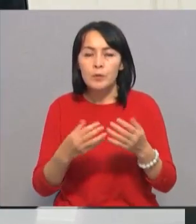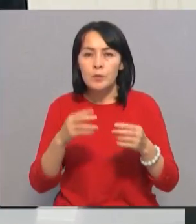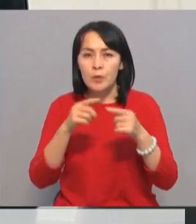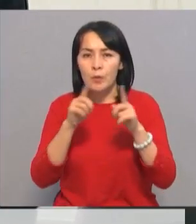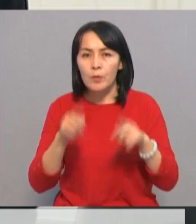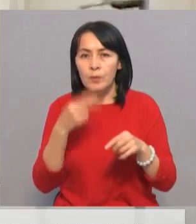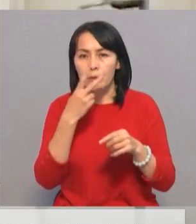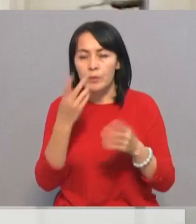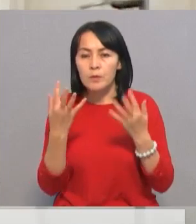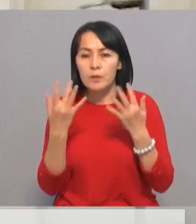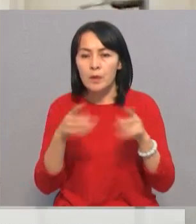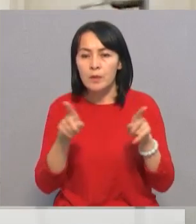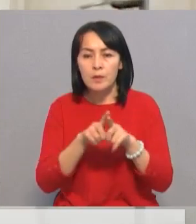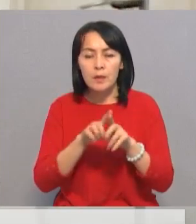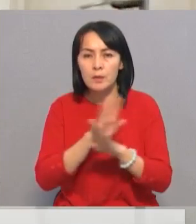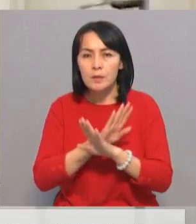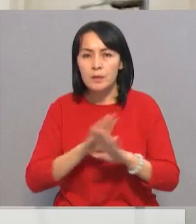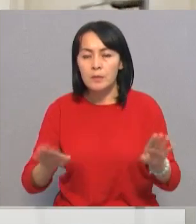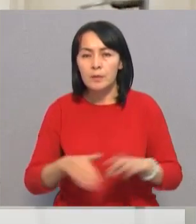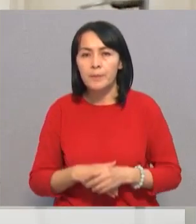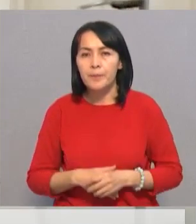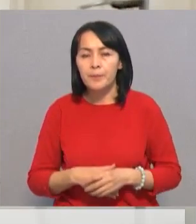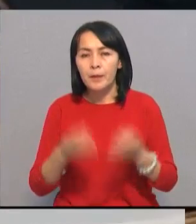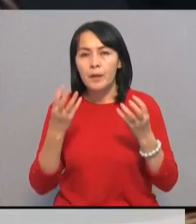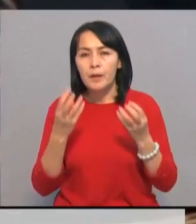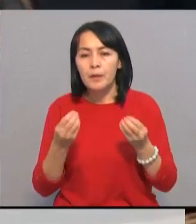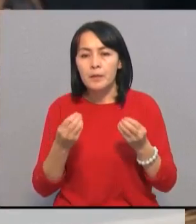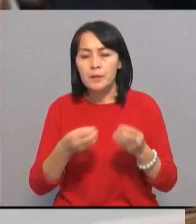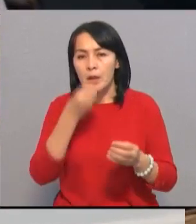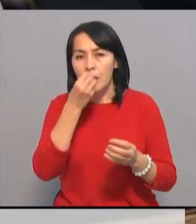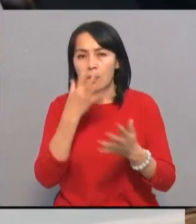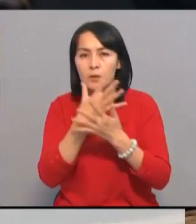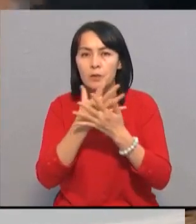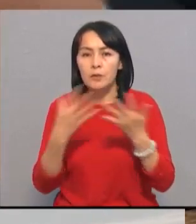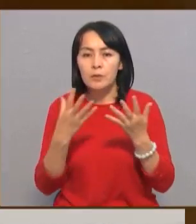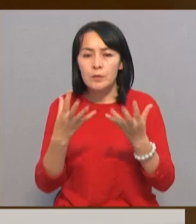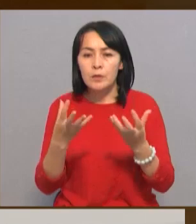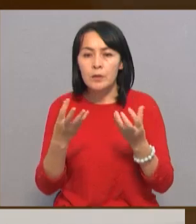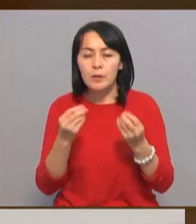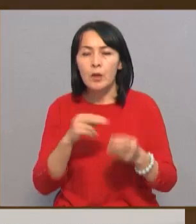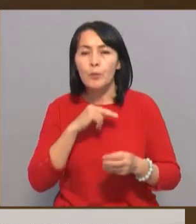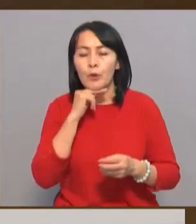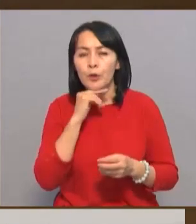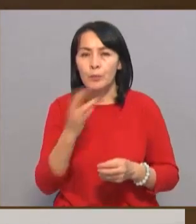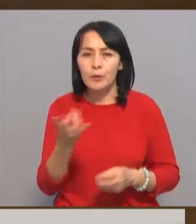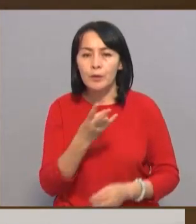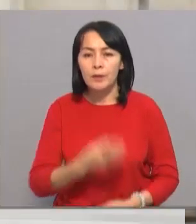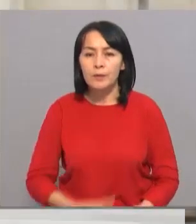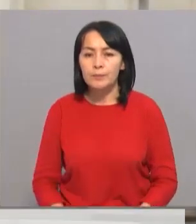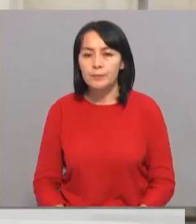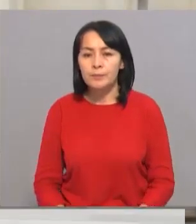қорабында көрсетілген санға сәйкес келмейді екен. Әсіресе азық-түлік тауарларын аларда аса мұқият болған